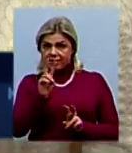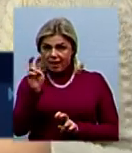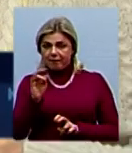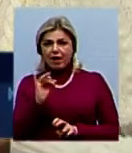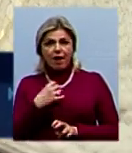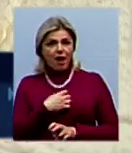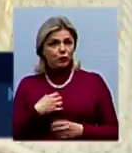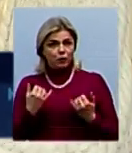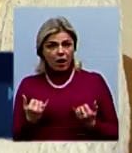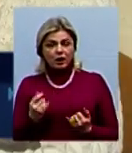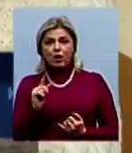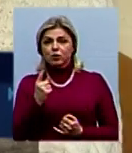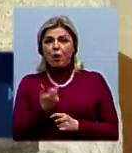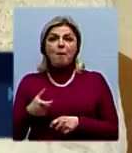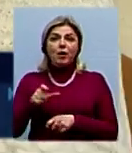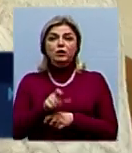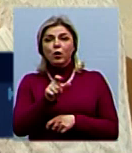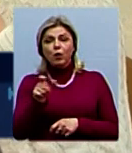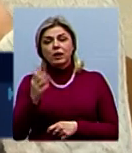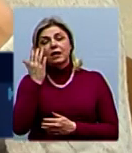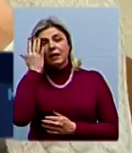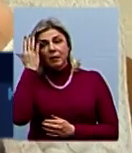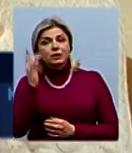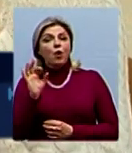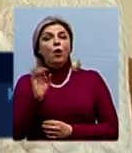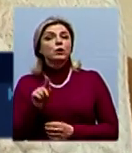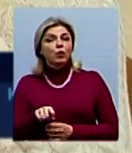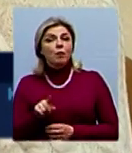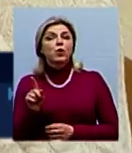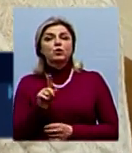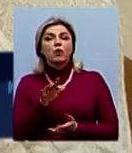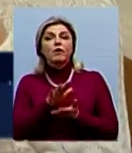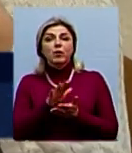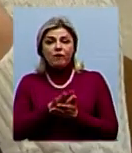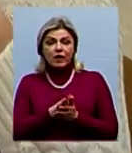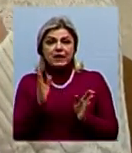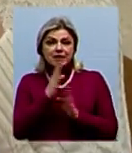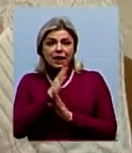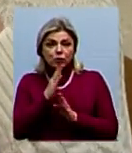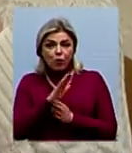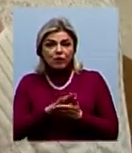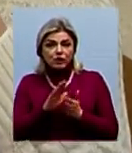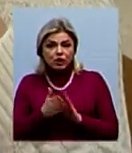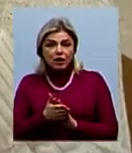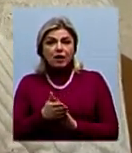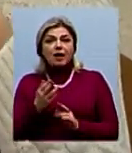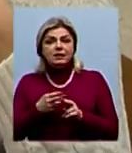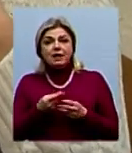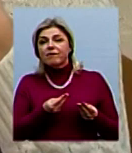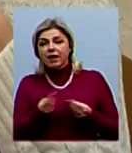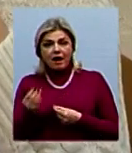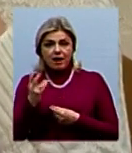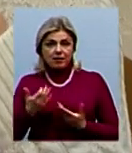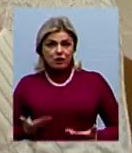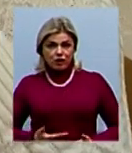що більшість людей замислюються про те, що в нас забруднене середовище, це впливає на